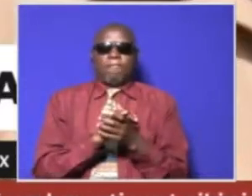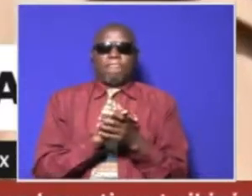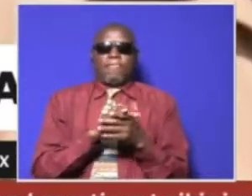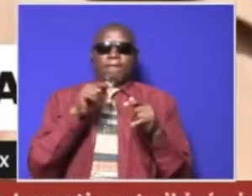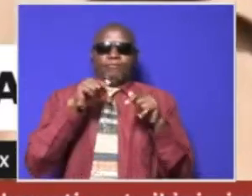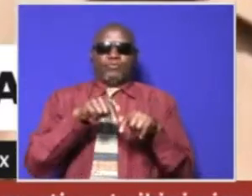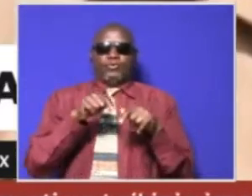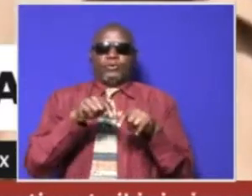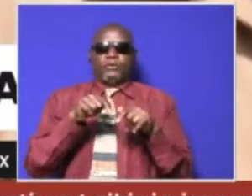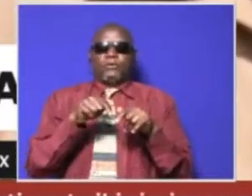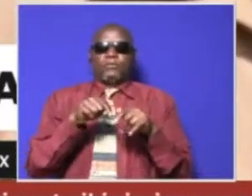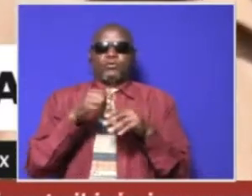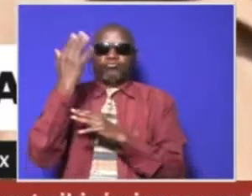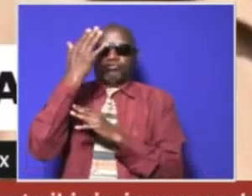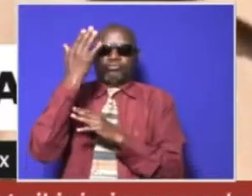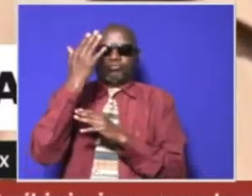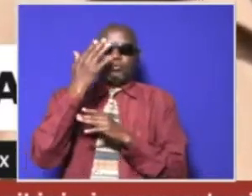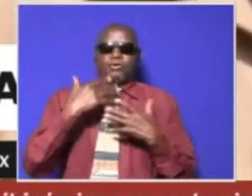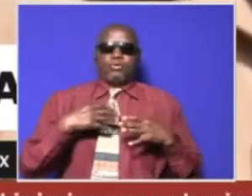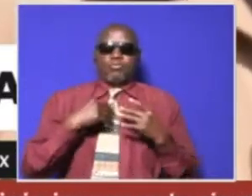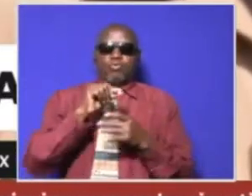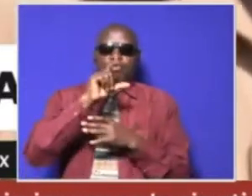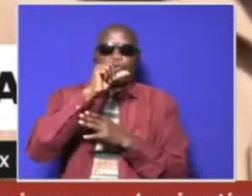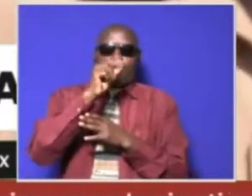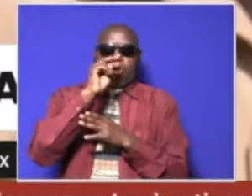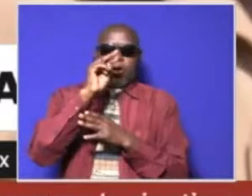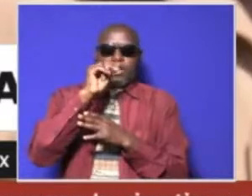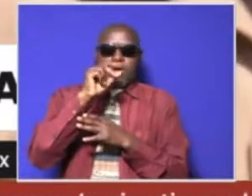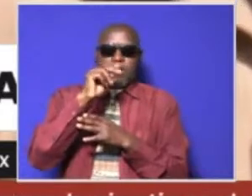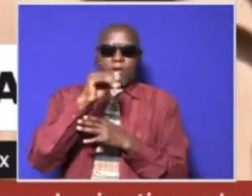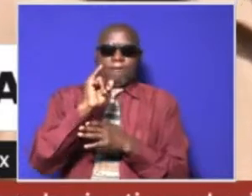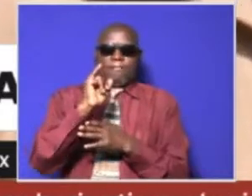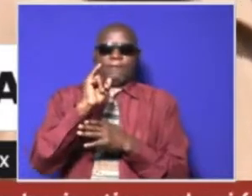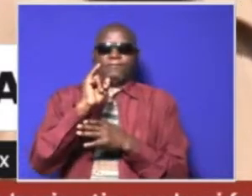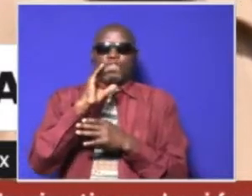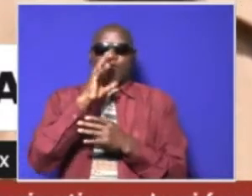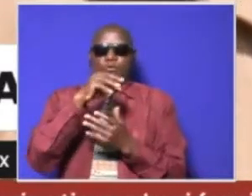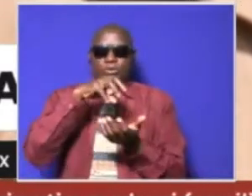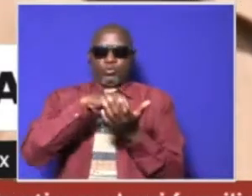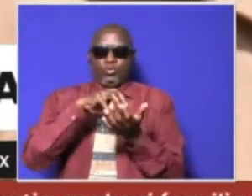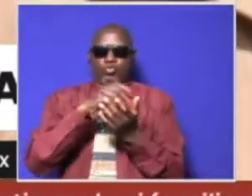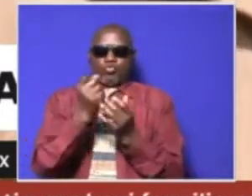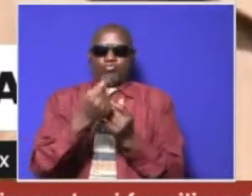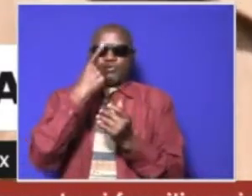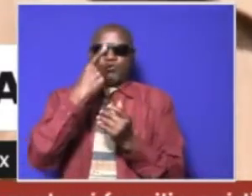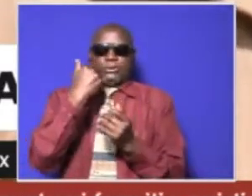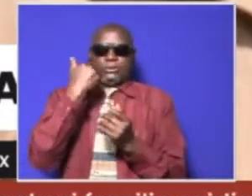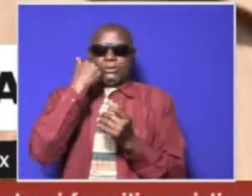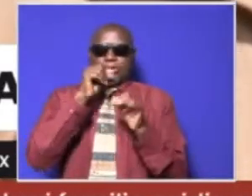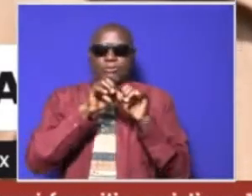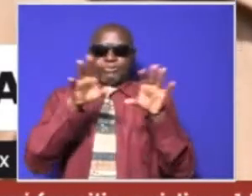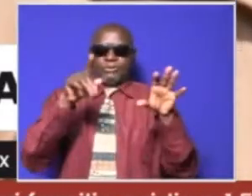ya kuhamasisha wananchi wa Lwandanyi kuhusu janga ambalo limetokezea la monkeypox,